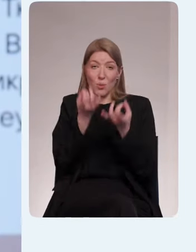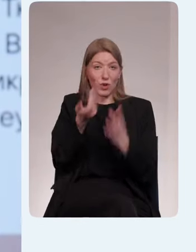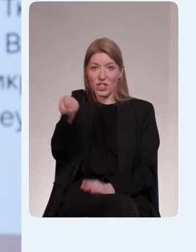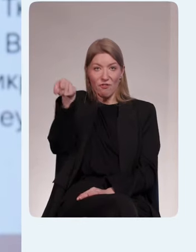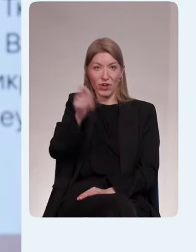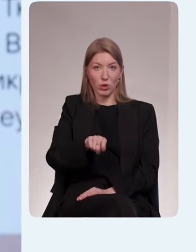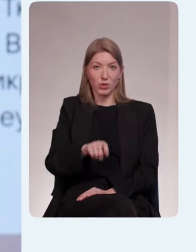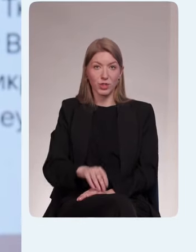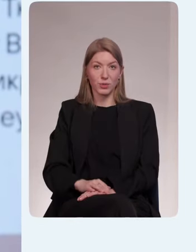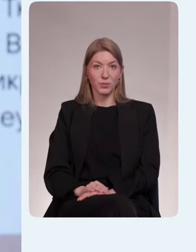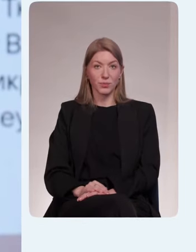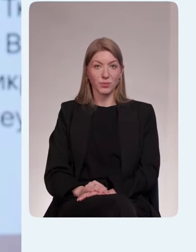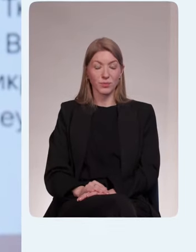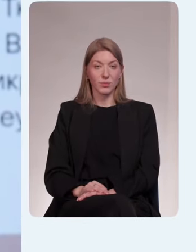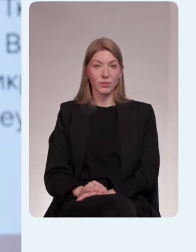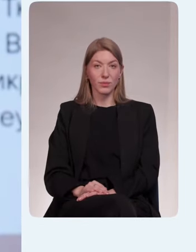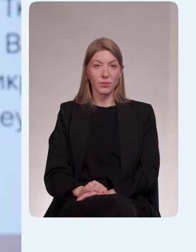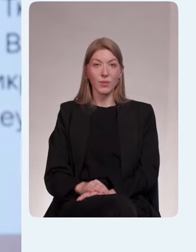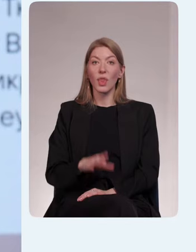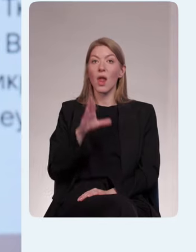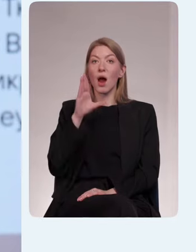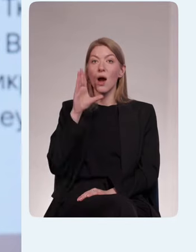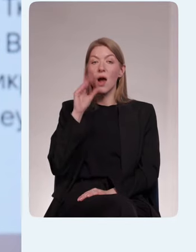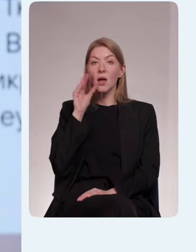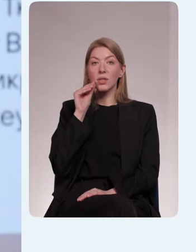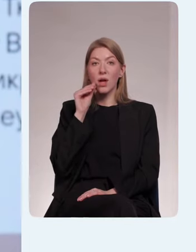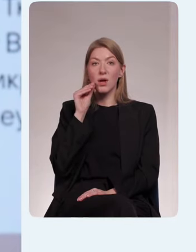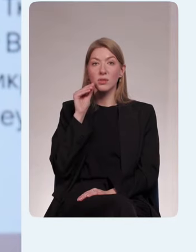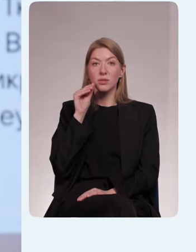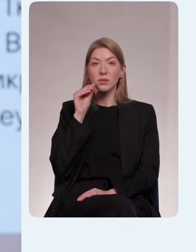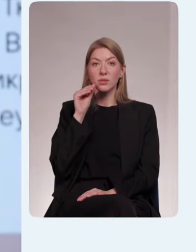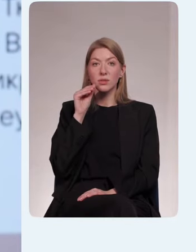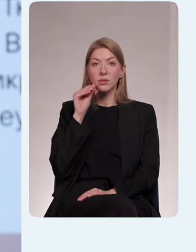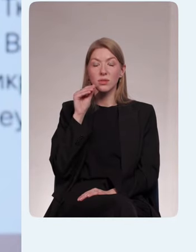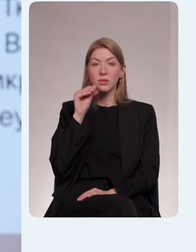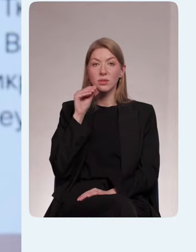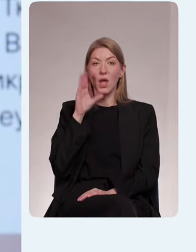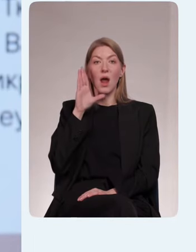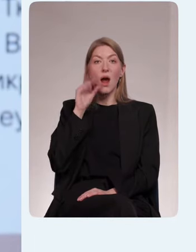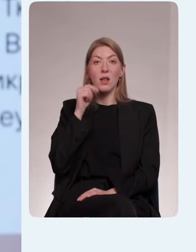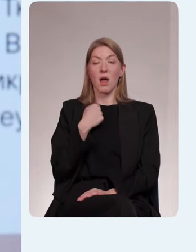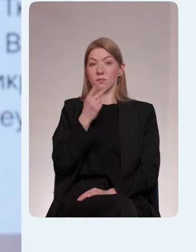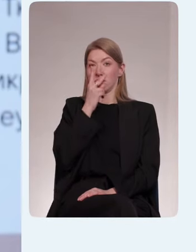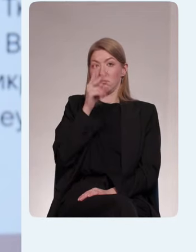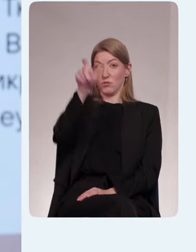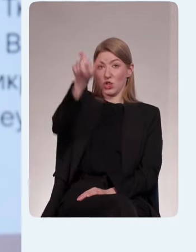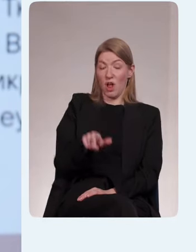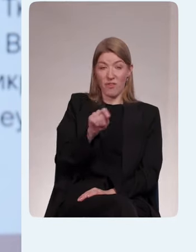Да, когда мне надоедает человек, я всегда пытаюсь переключить в голове канал на